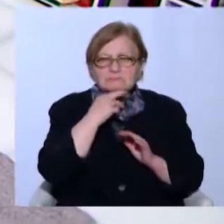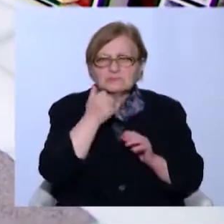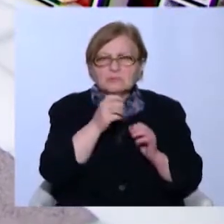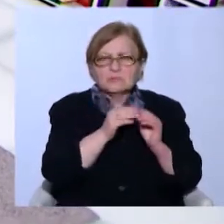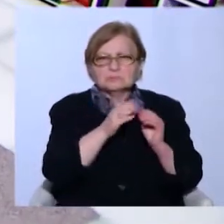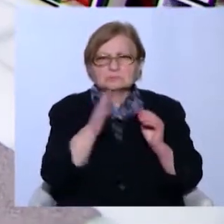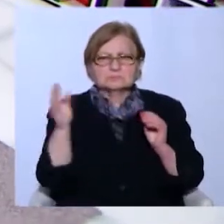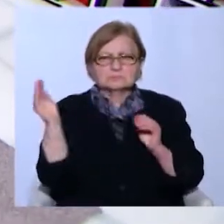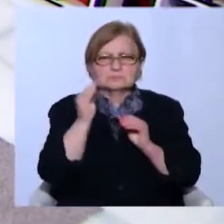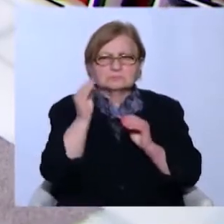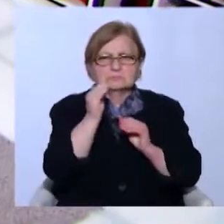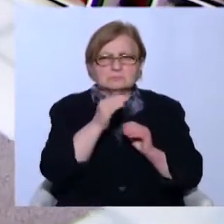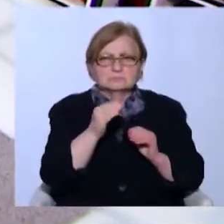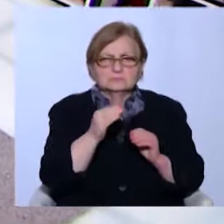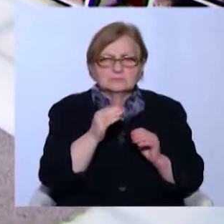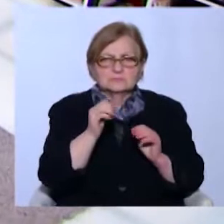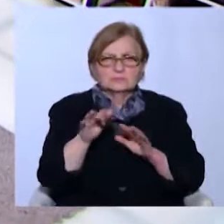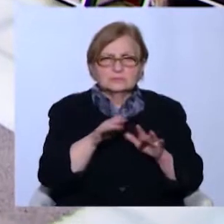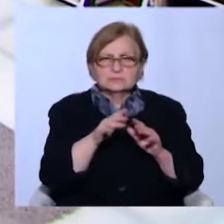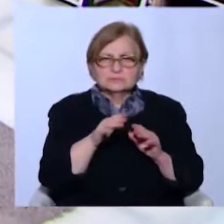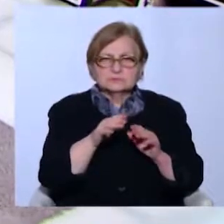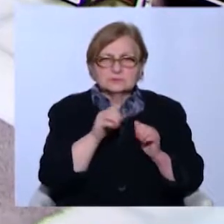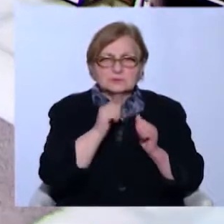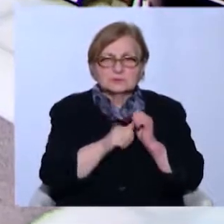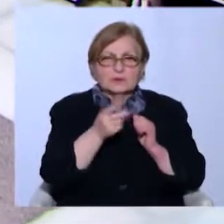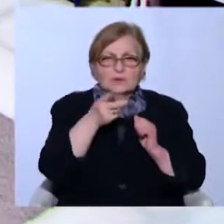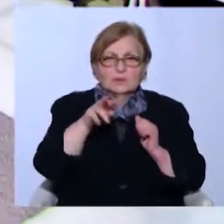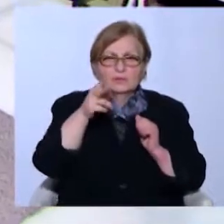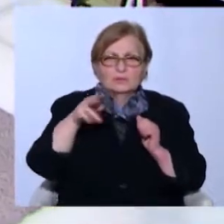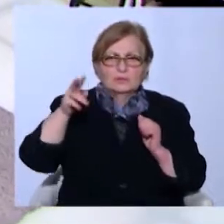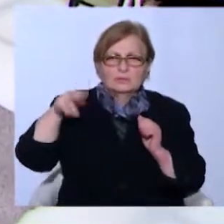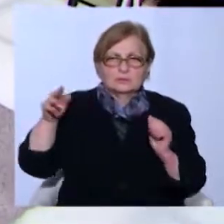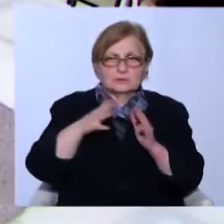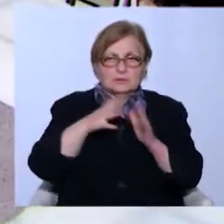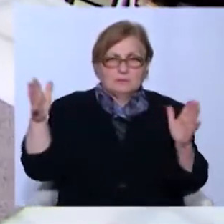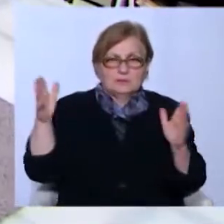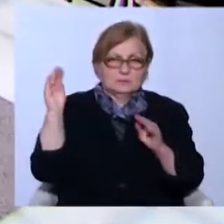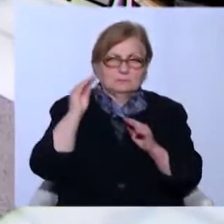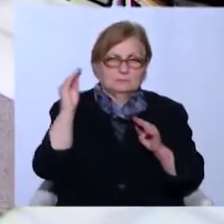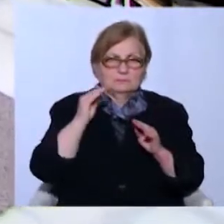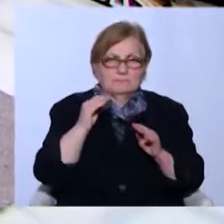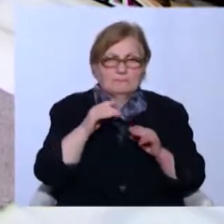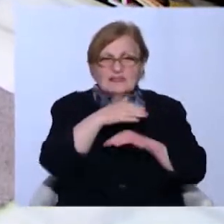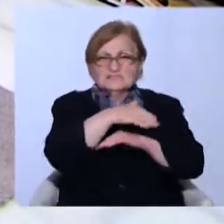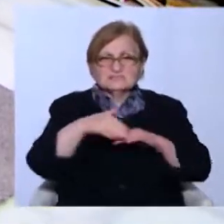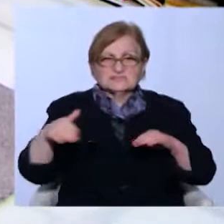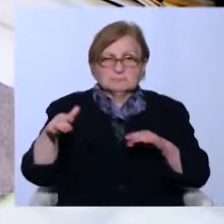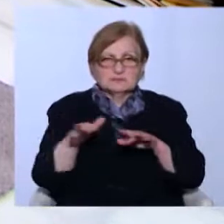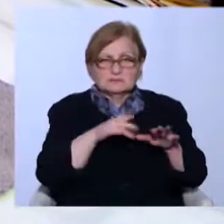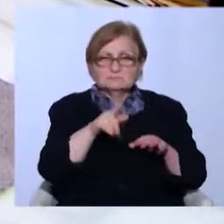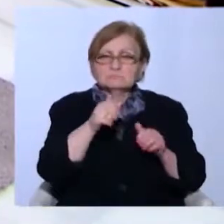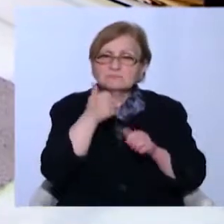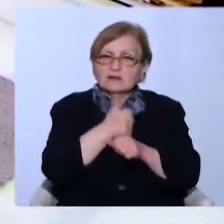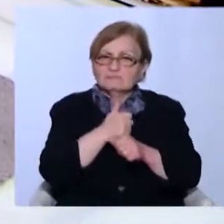იზრდებოდა ფუნქცია. ფუნქცია ყოველ ჯერზე 2-ით გაიზარდა. მოკლედ, წრფივი ფუნქციის ეს მთავარი თვისებაა,